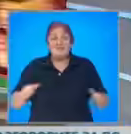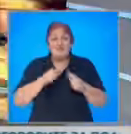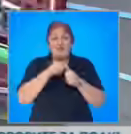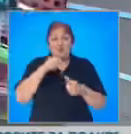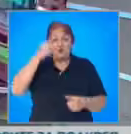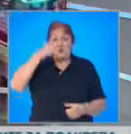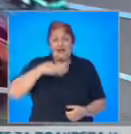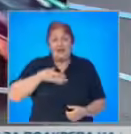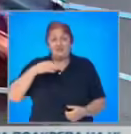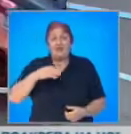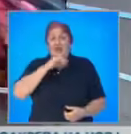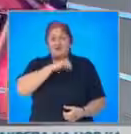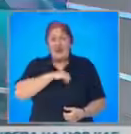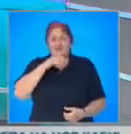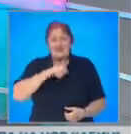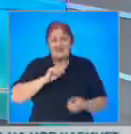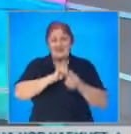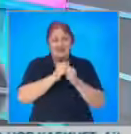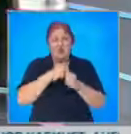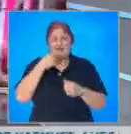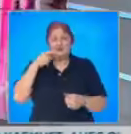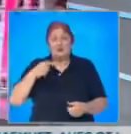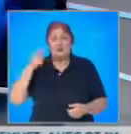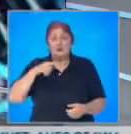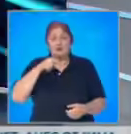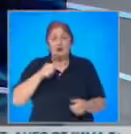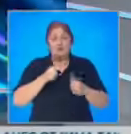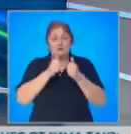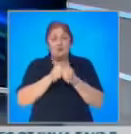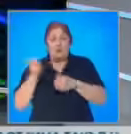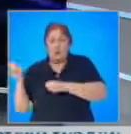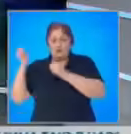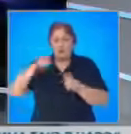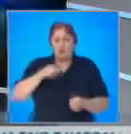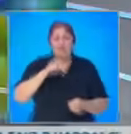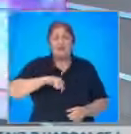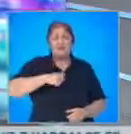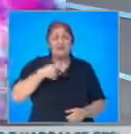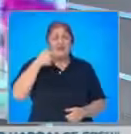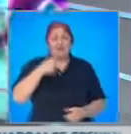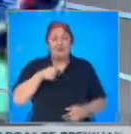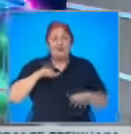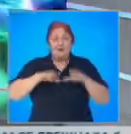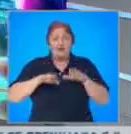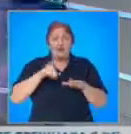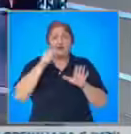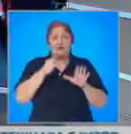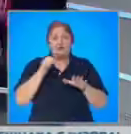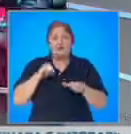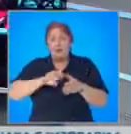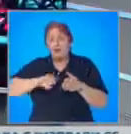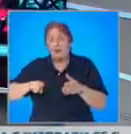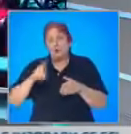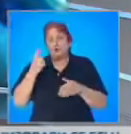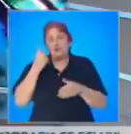в който България днес имаше шанс да се бори за златото, беше този в турнира по джудо, където обаче Янислав Герчев в категория до 60